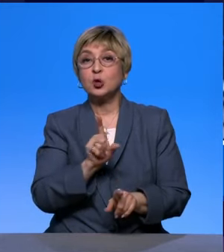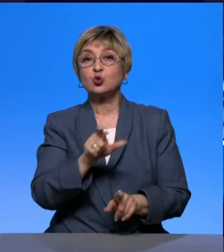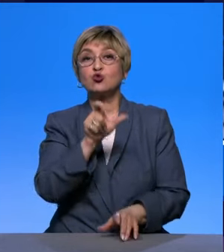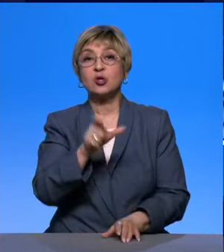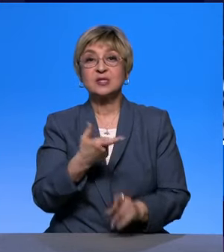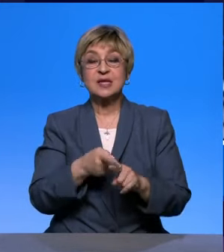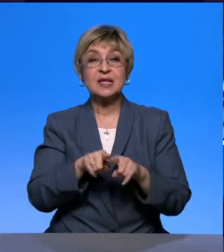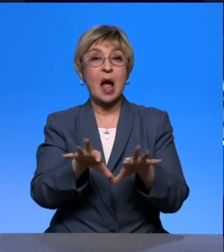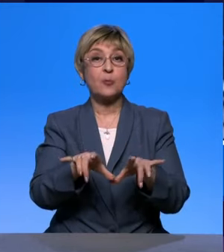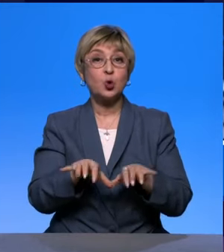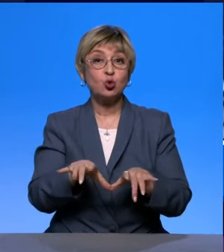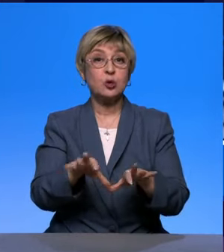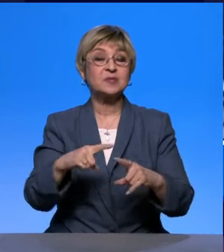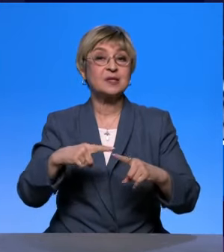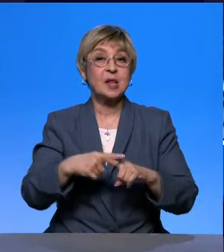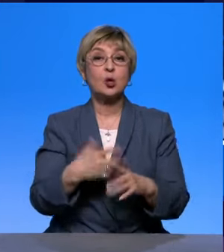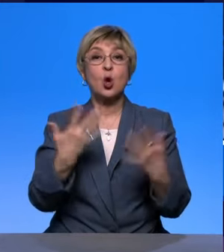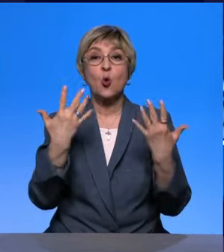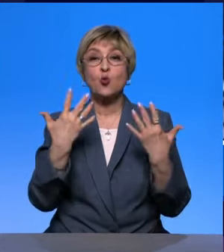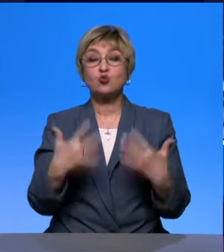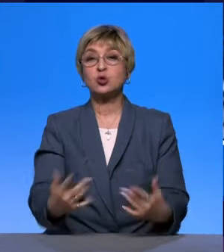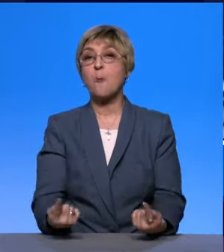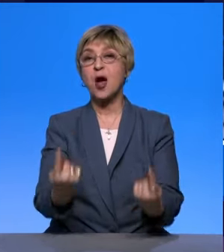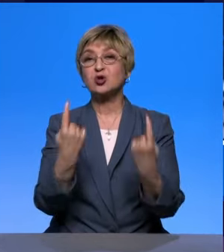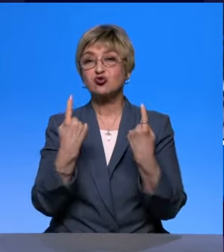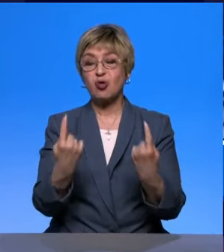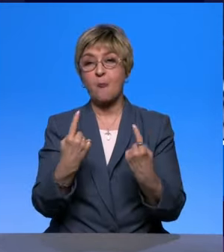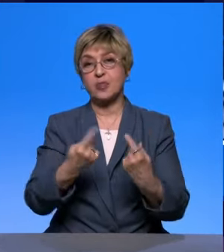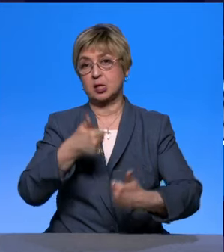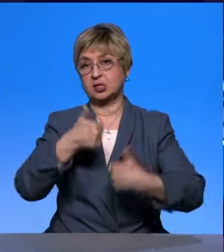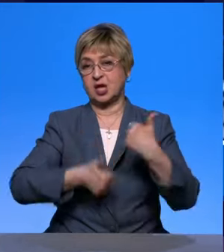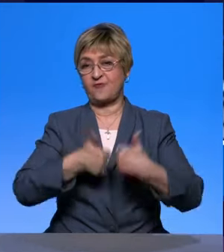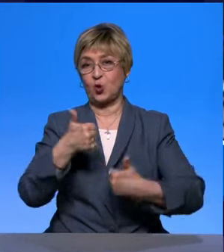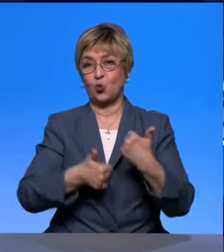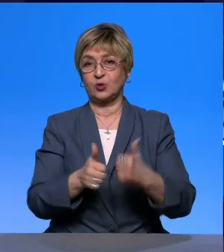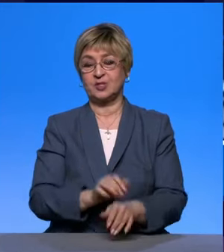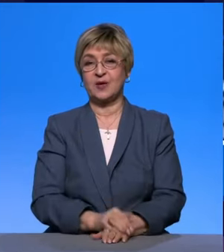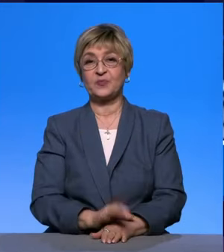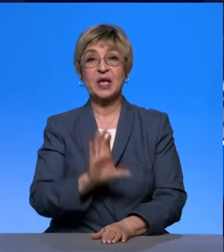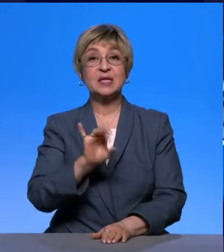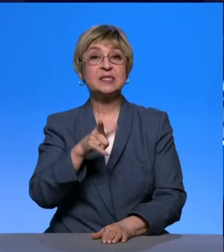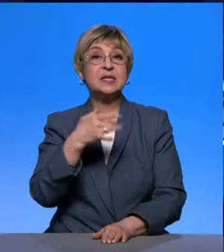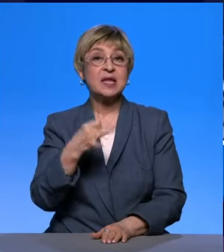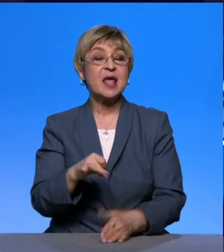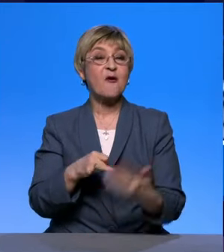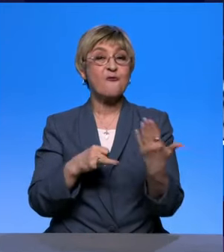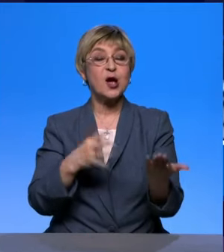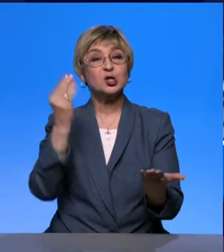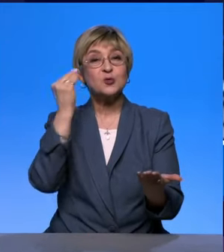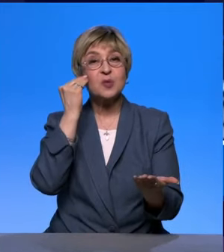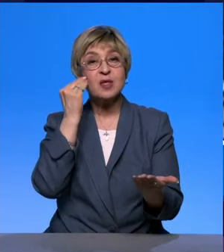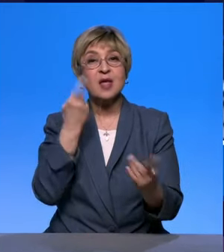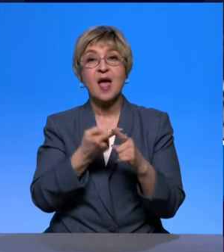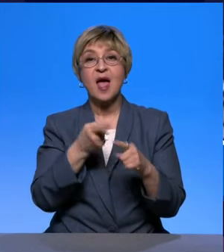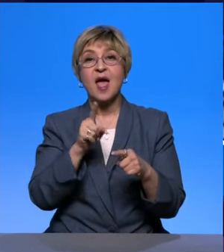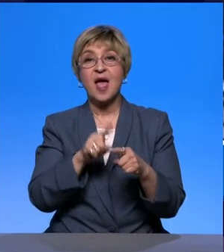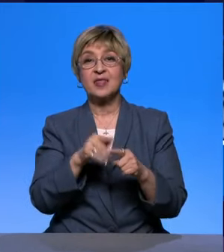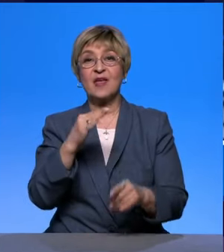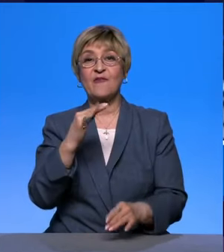компьютерными технологиями уже вот так масштабно соревнуется. Сергей, вот ваше мнение на самом деле, как вы считаете, вот эти